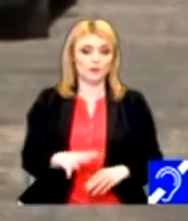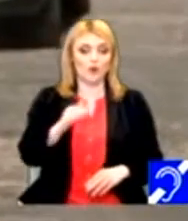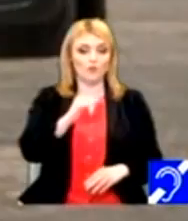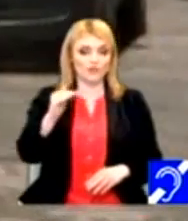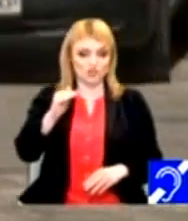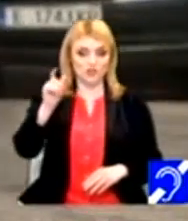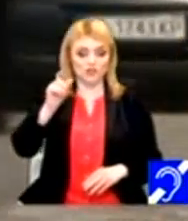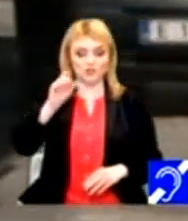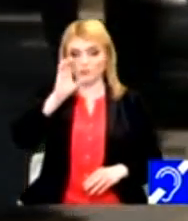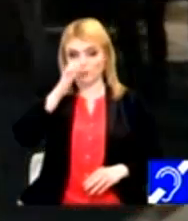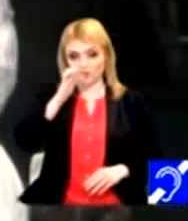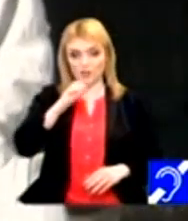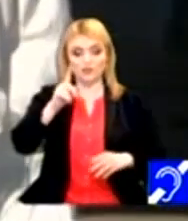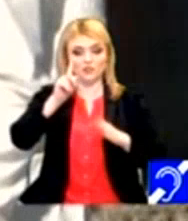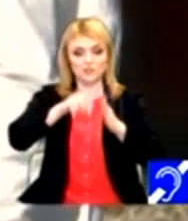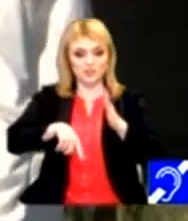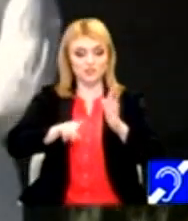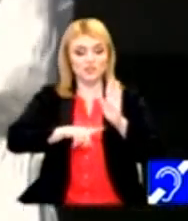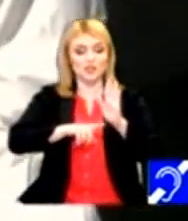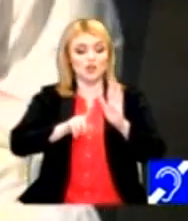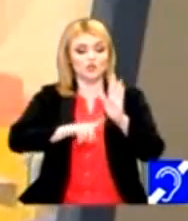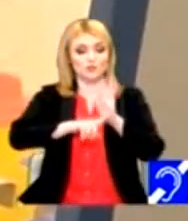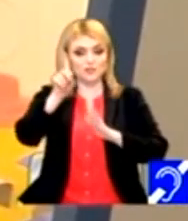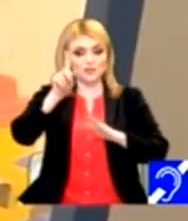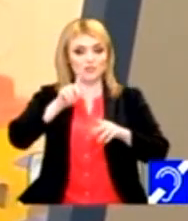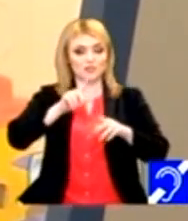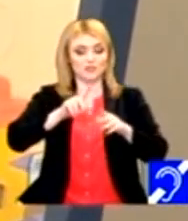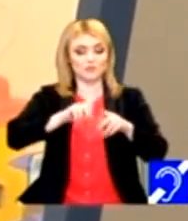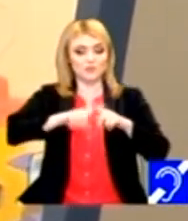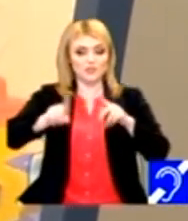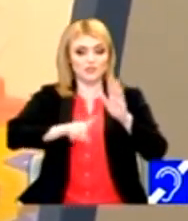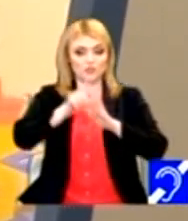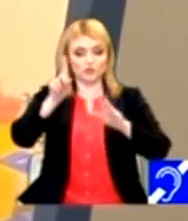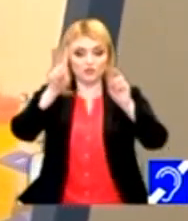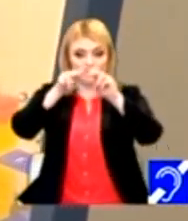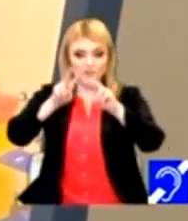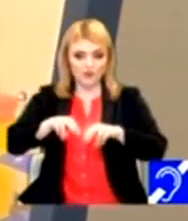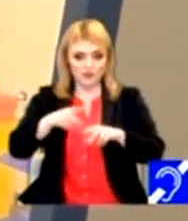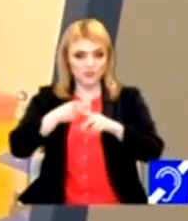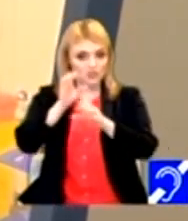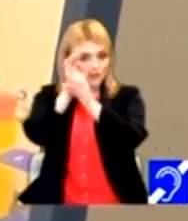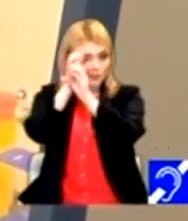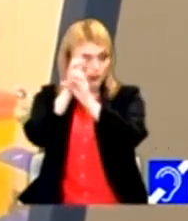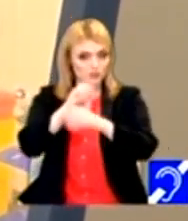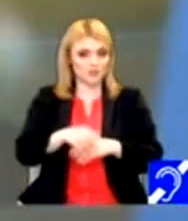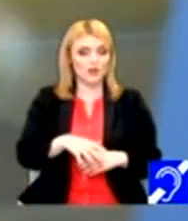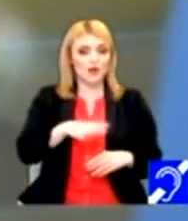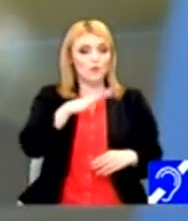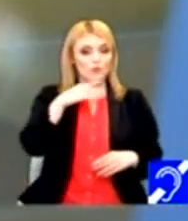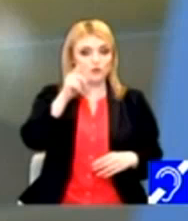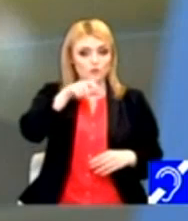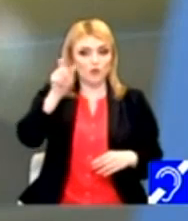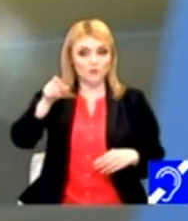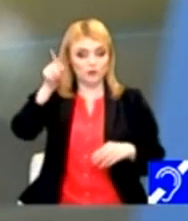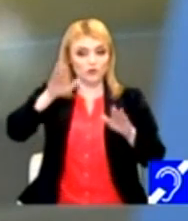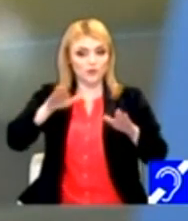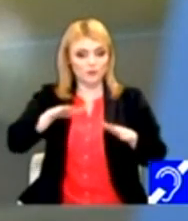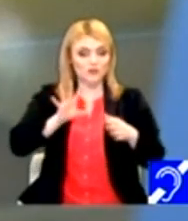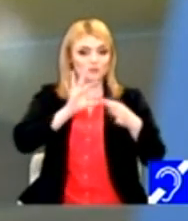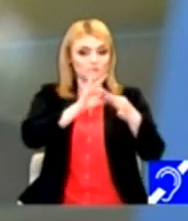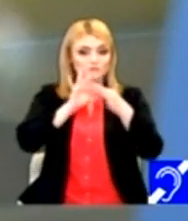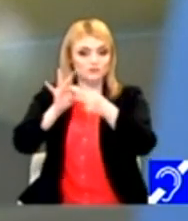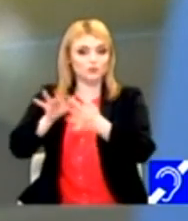au fost tratate și vindecate 50 de persoane. Bilanțul total al celor infectați a ajuns la 1289 de cazuri. Din